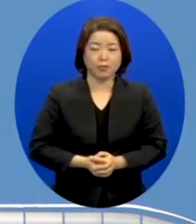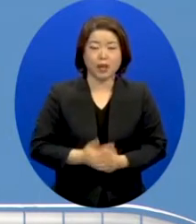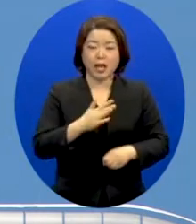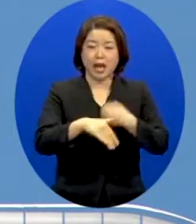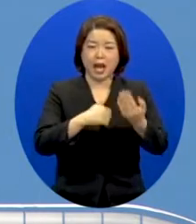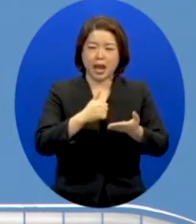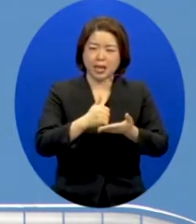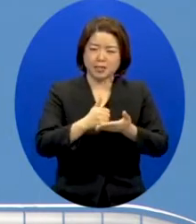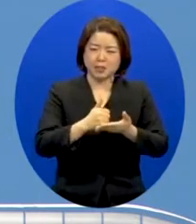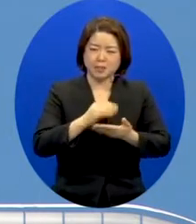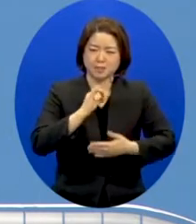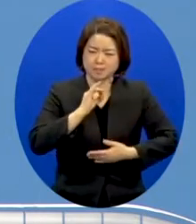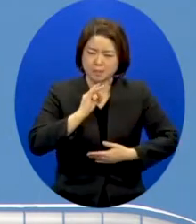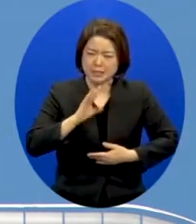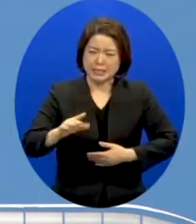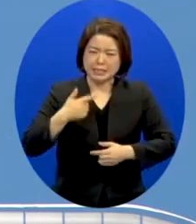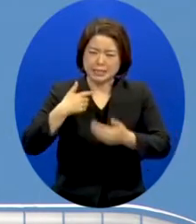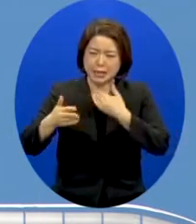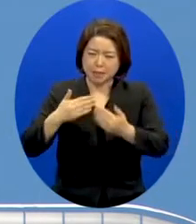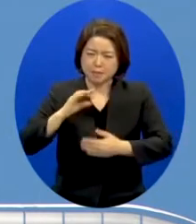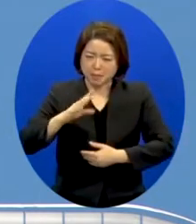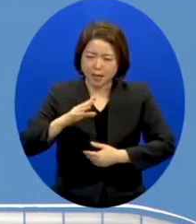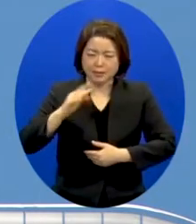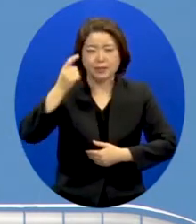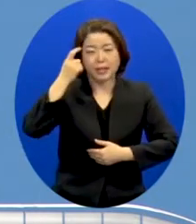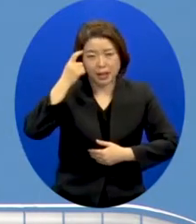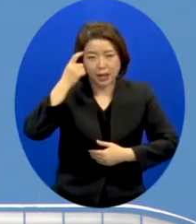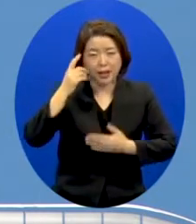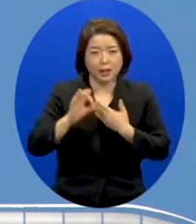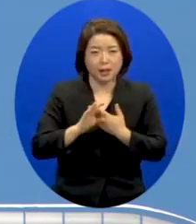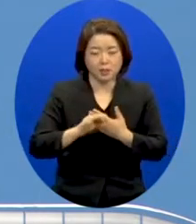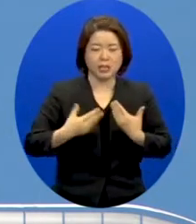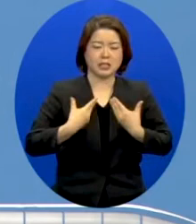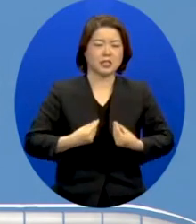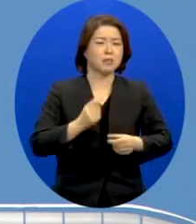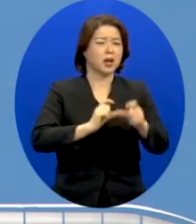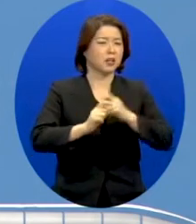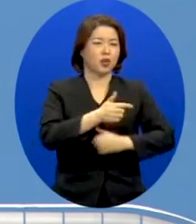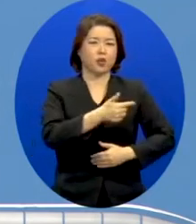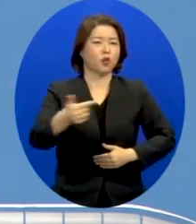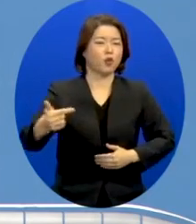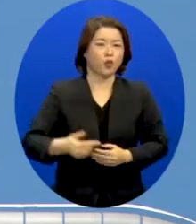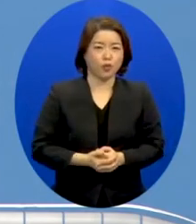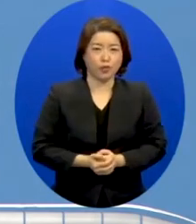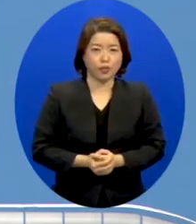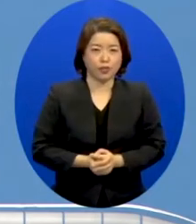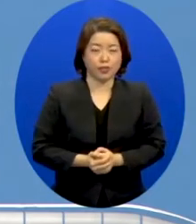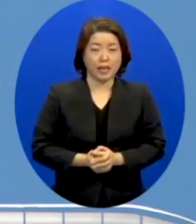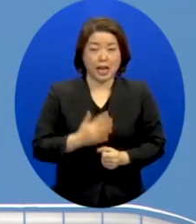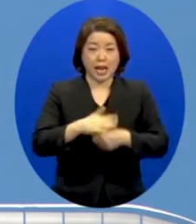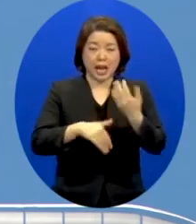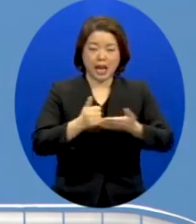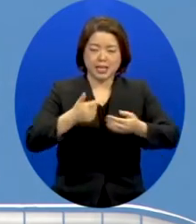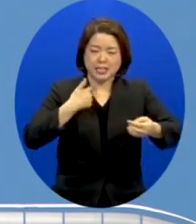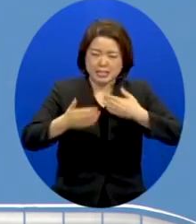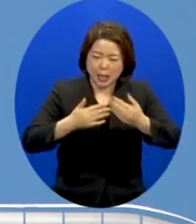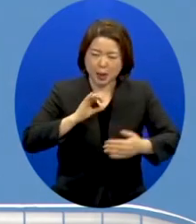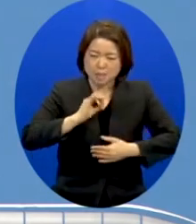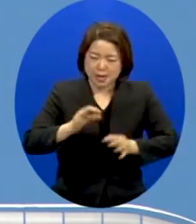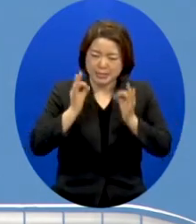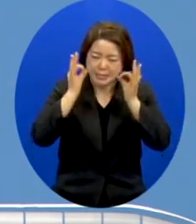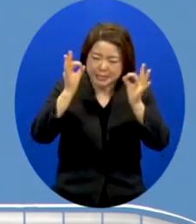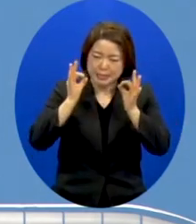체험하려고 만하면 7 망이 더 커집니다 하나님을 체험하려고 만 애를